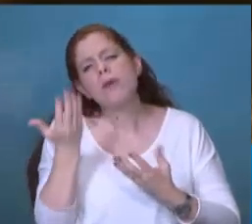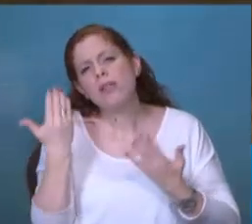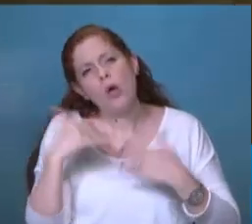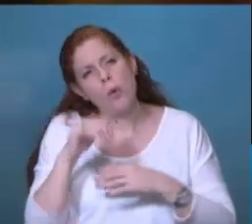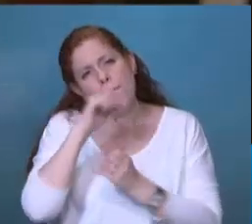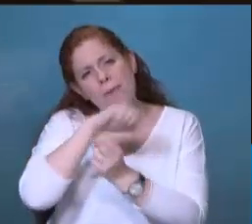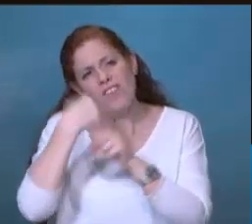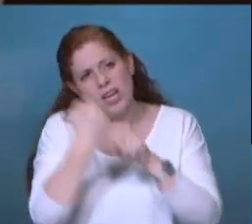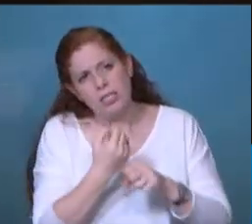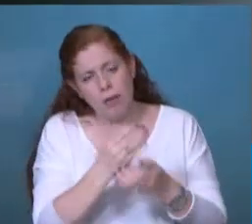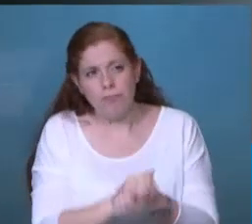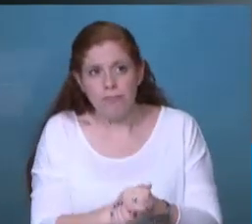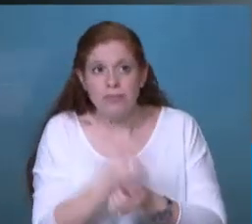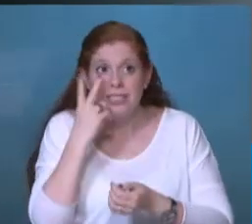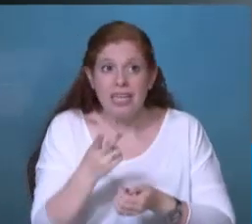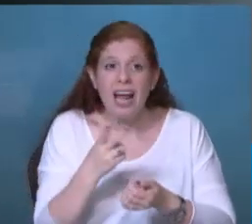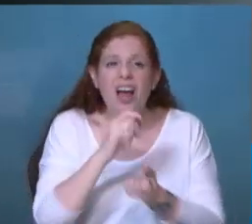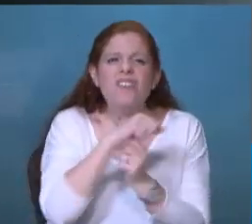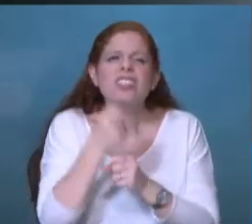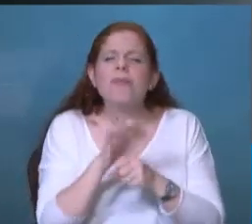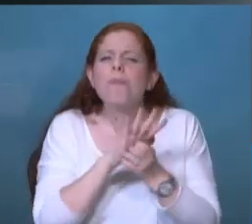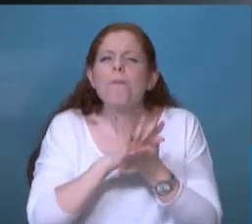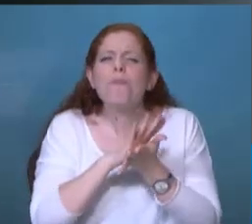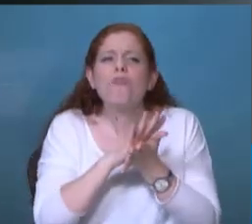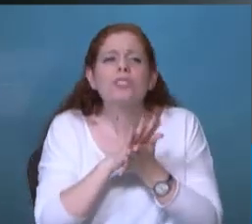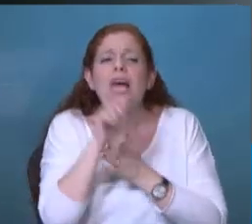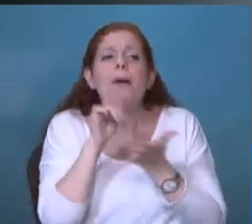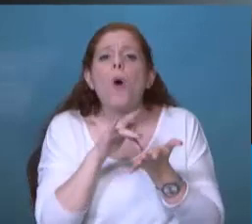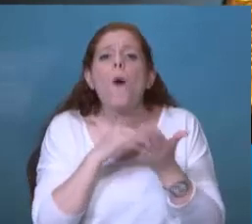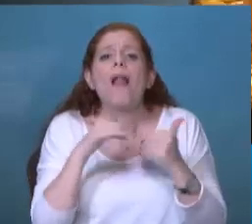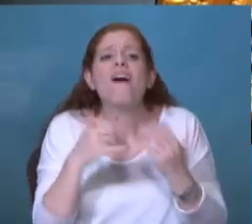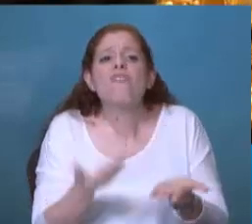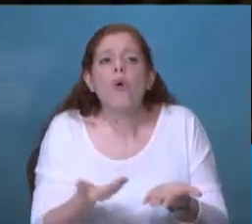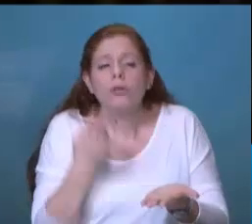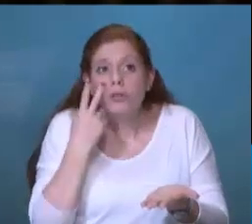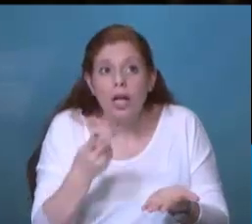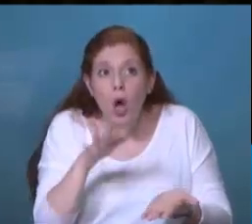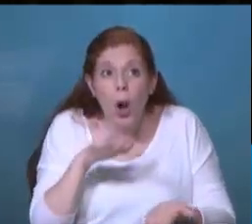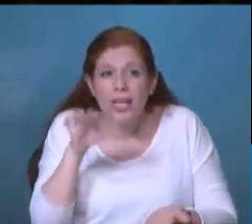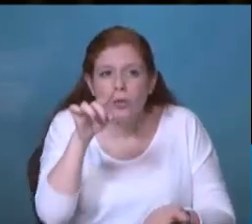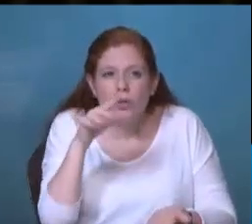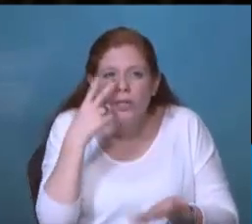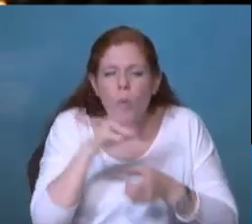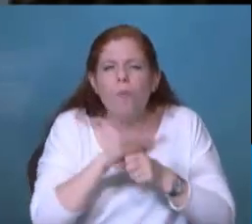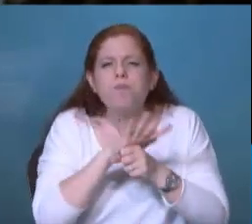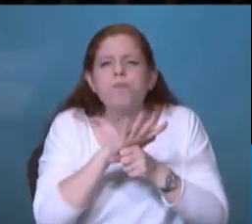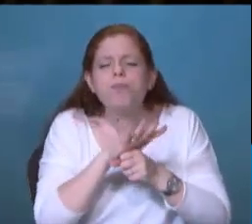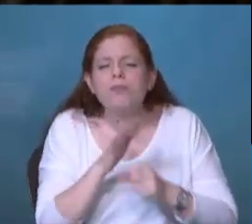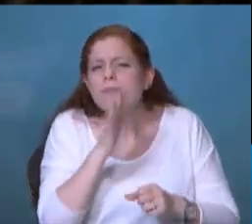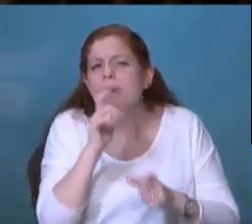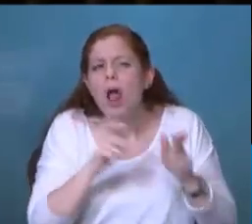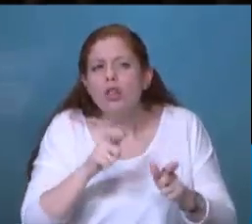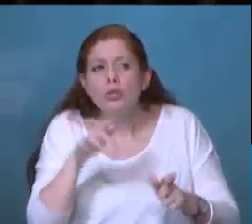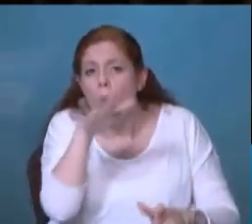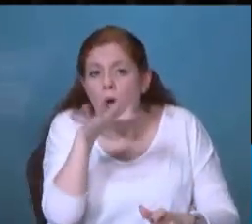ומעולם. בבקשה. תסתכל איך וונציה הייתה מפוצצת אנשים. תסתכל, אין מקום לעבור פה. כל האזור הזה, תסתכלו איך הוא מפוצץ. כל